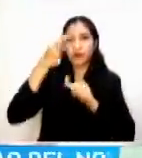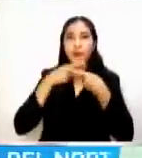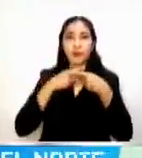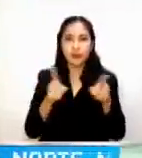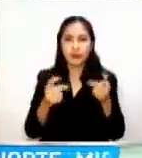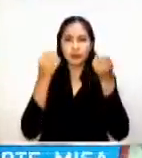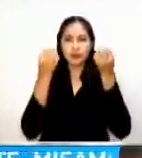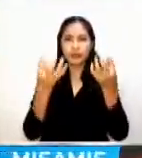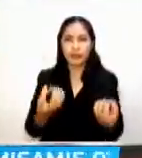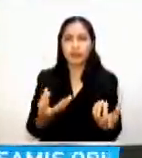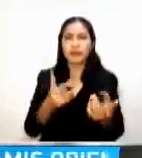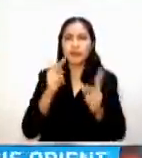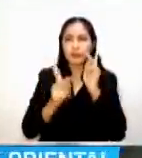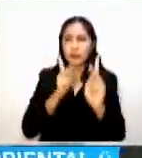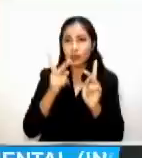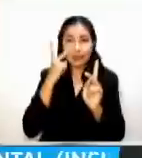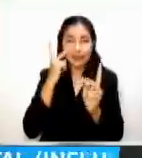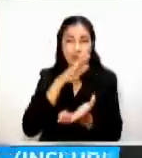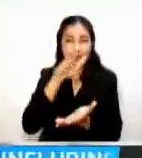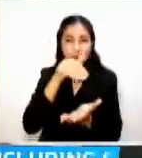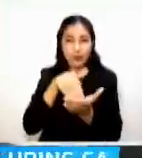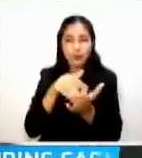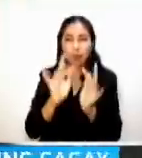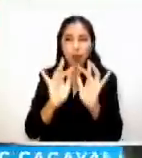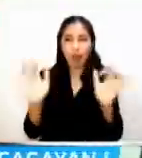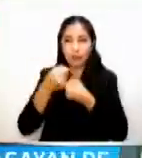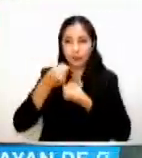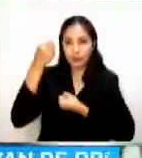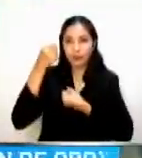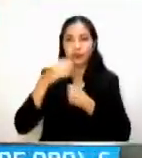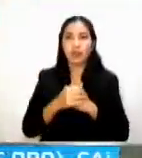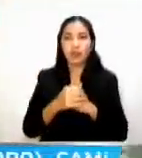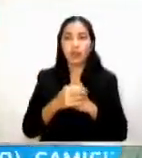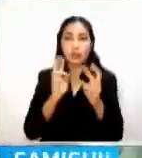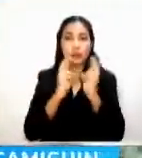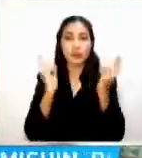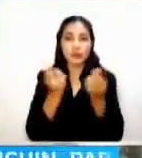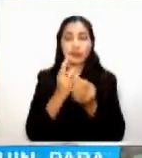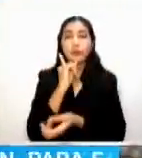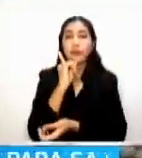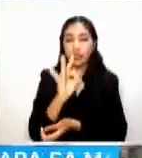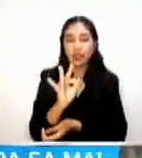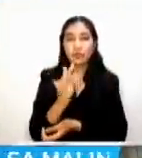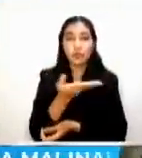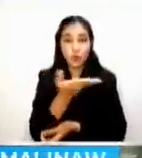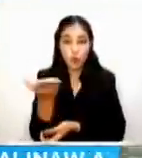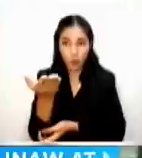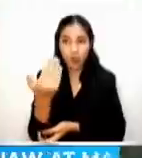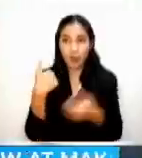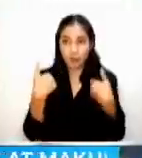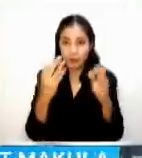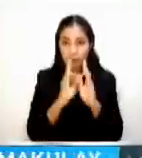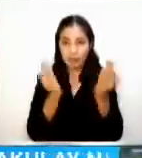doon sa gitna, eh walang mga dala. Tapos doon sa mga kaanak po nila, kung meron po kayong kasama na dito po pumila, eh baka pwede